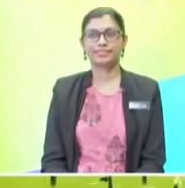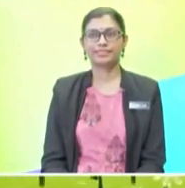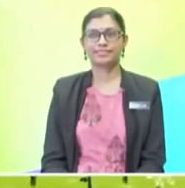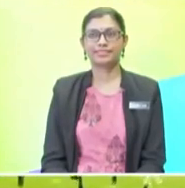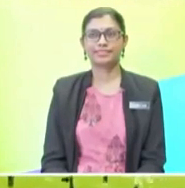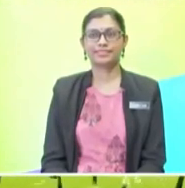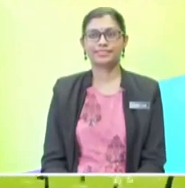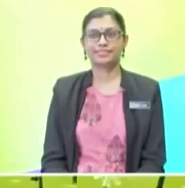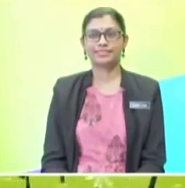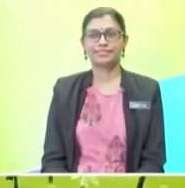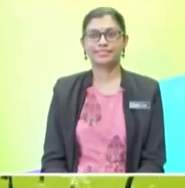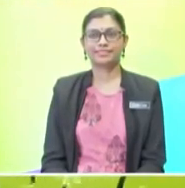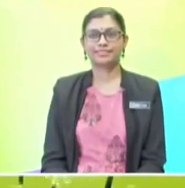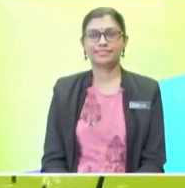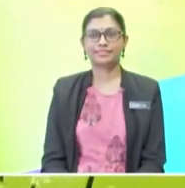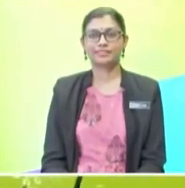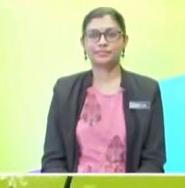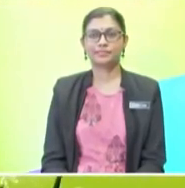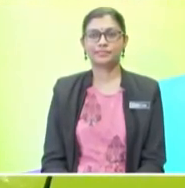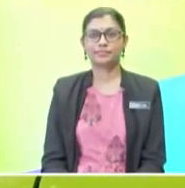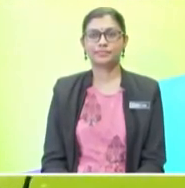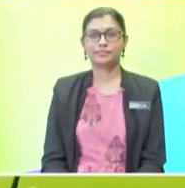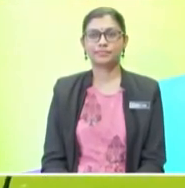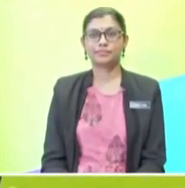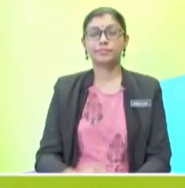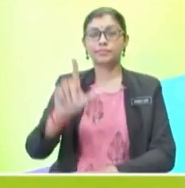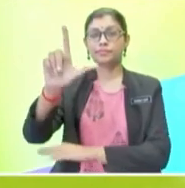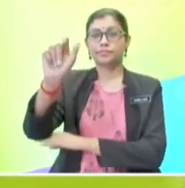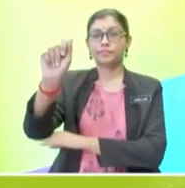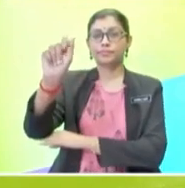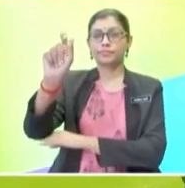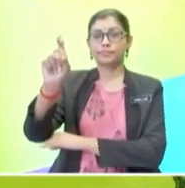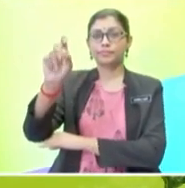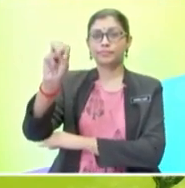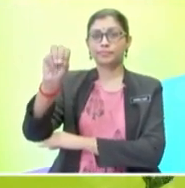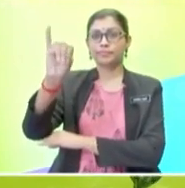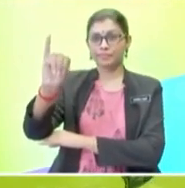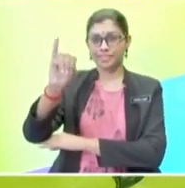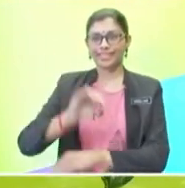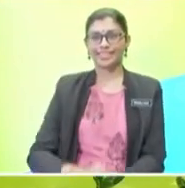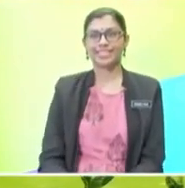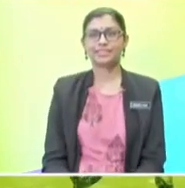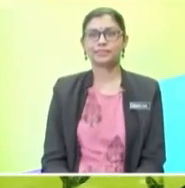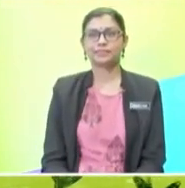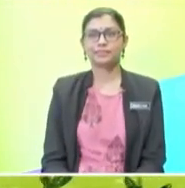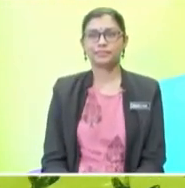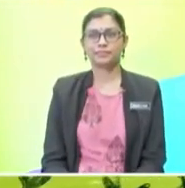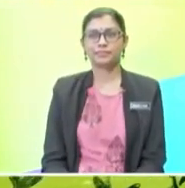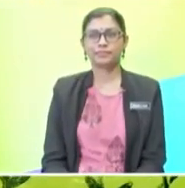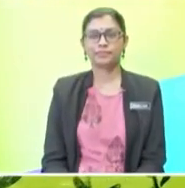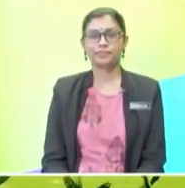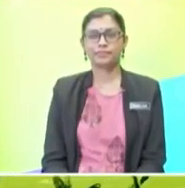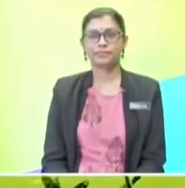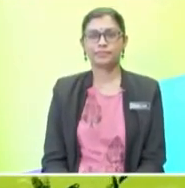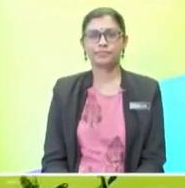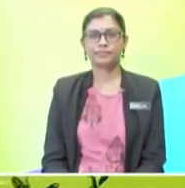akhir sekali ada anak murid kita, iaitu adik Fatma Lakshmi Tanesh Kumar daripada SK Medini Iskandar Puteri Johor. Hai